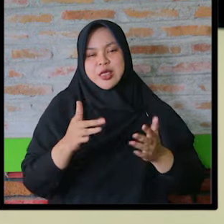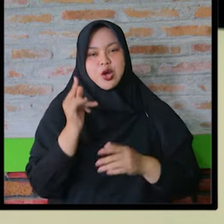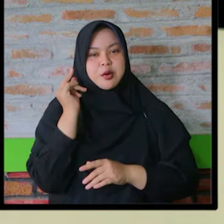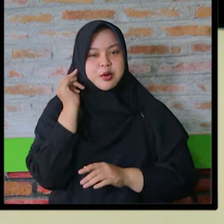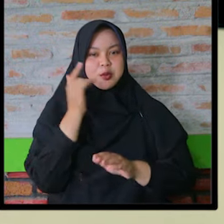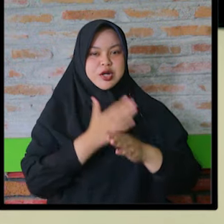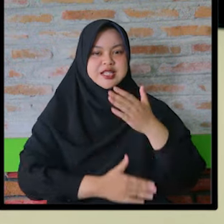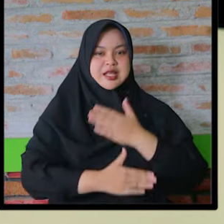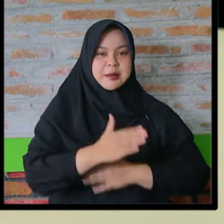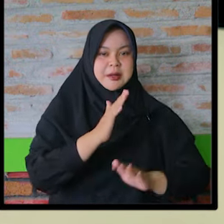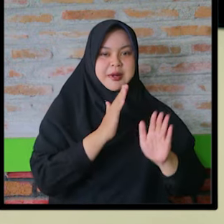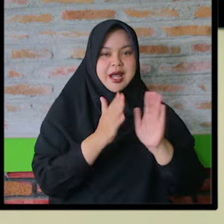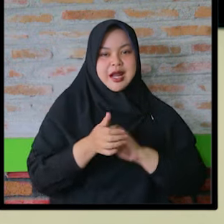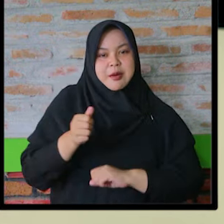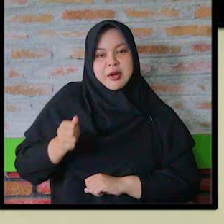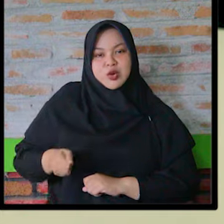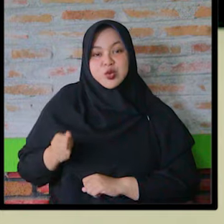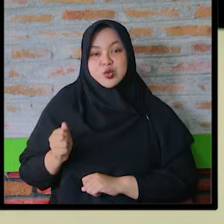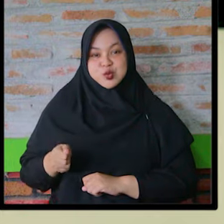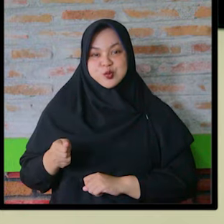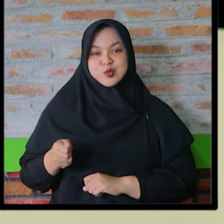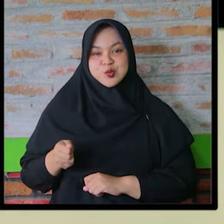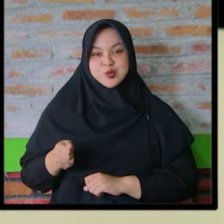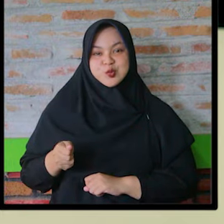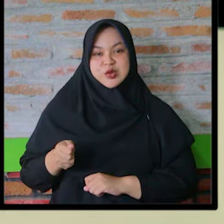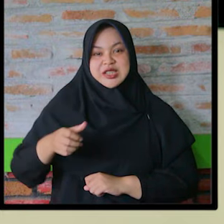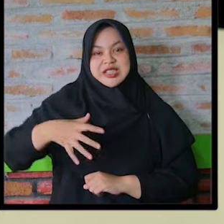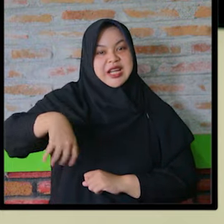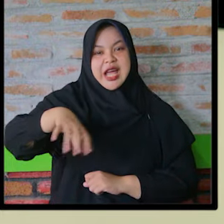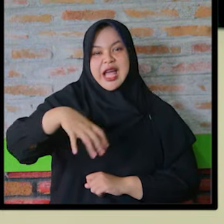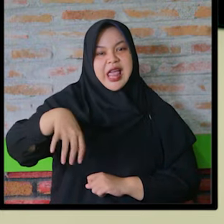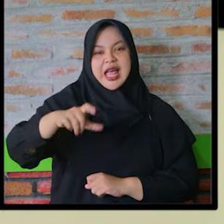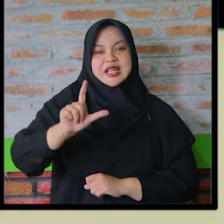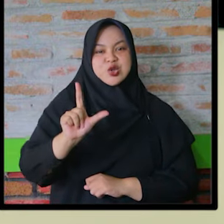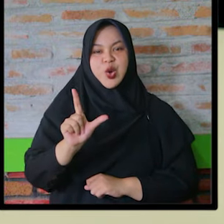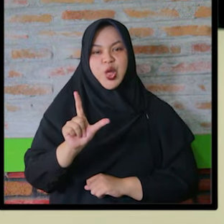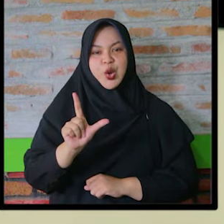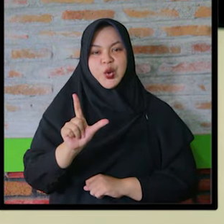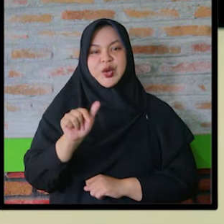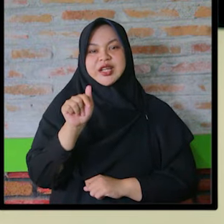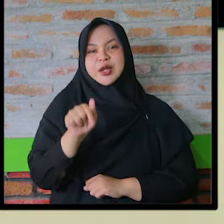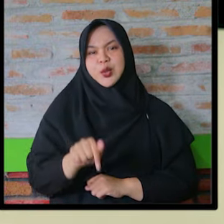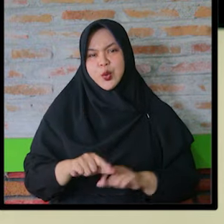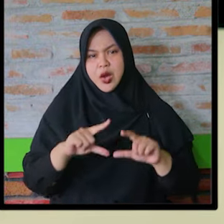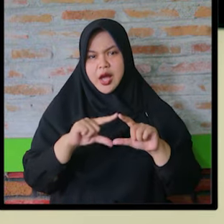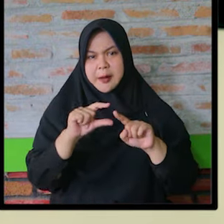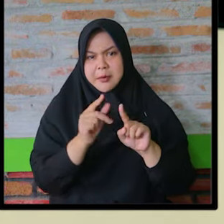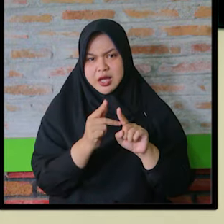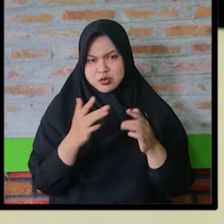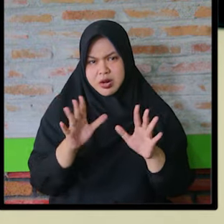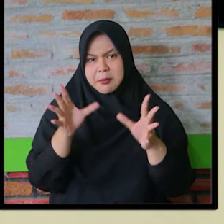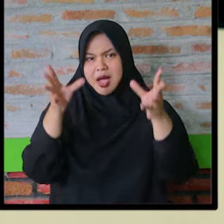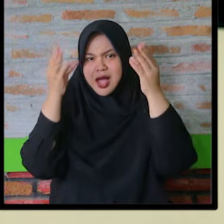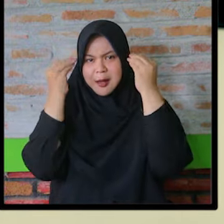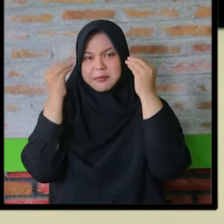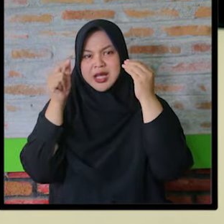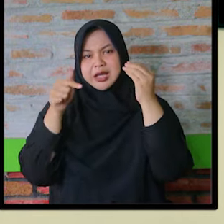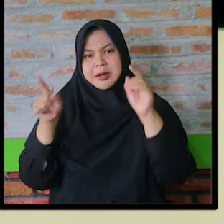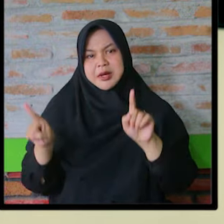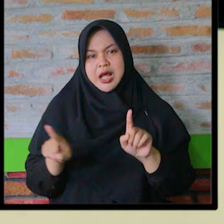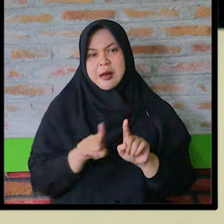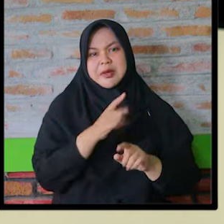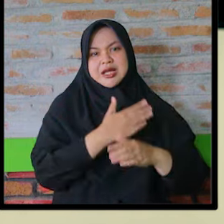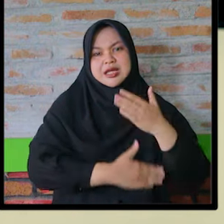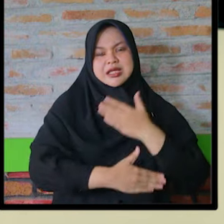disabilitas berhadapan dengan hukum dan di solur Raya lah maksud saya itu aph sudah paham Oh ini pendamping